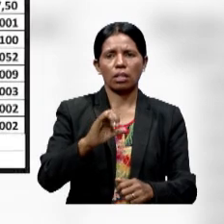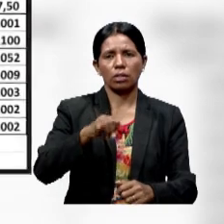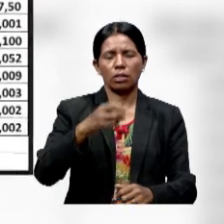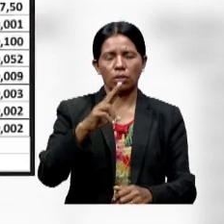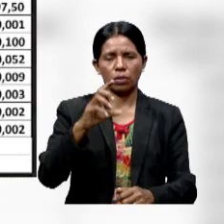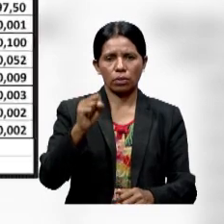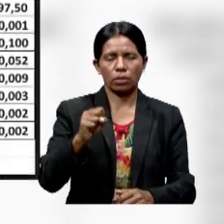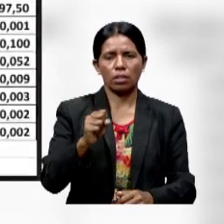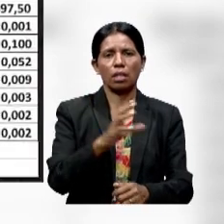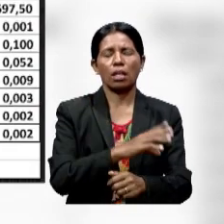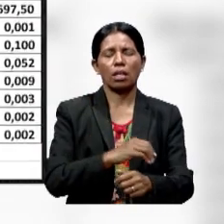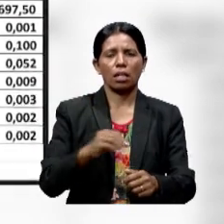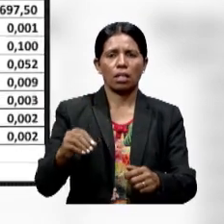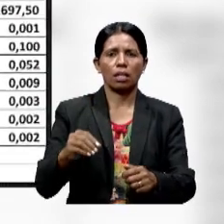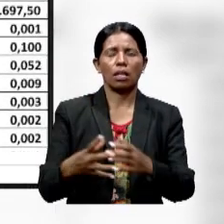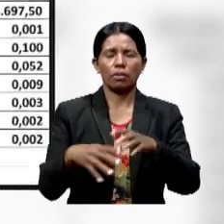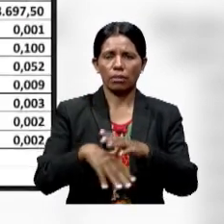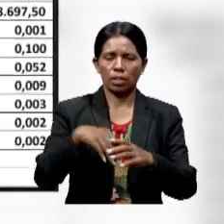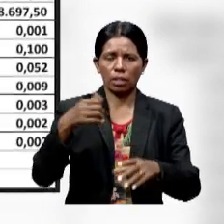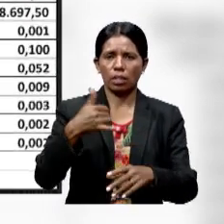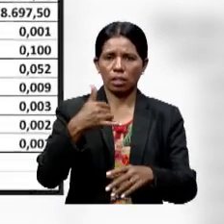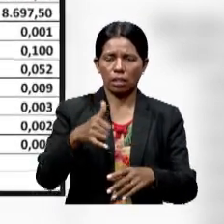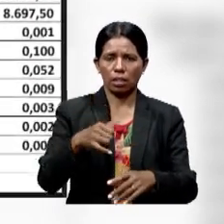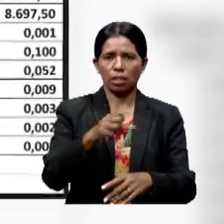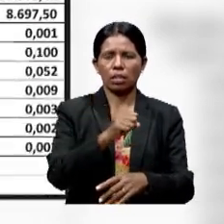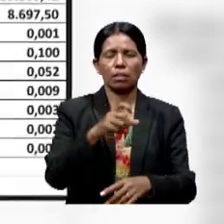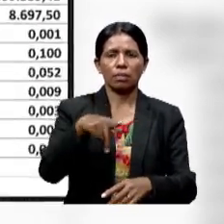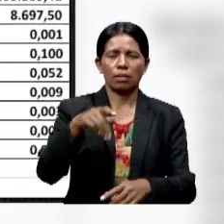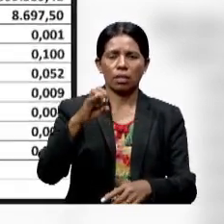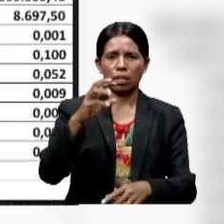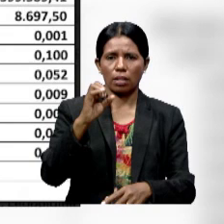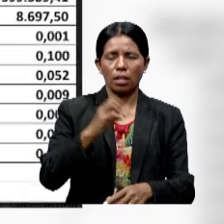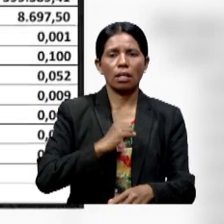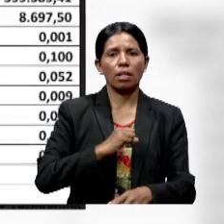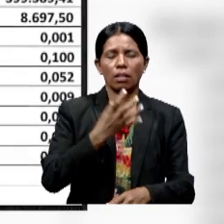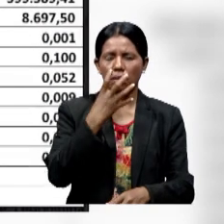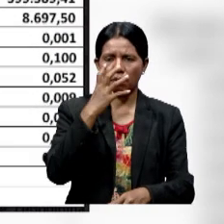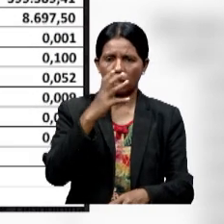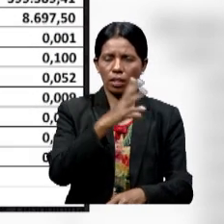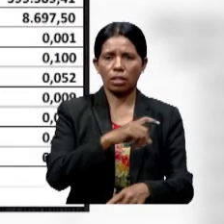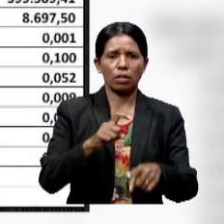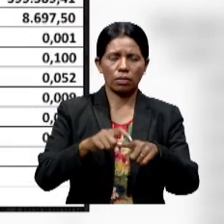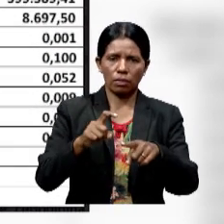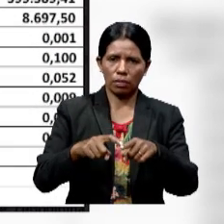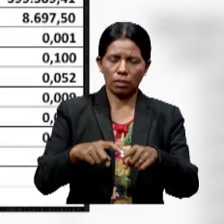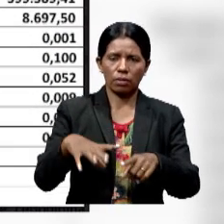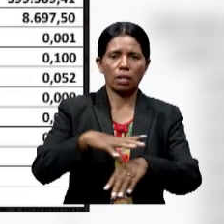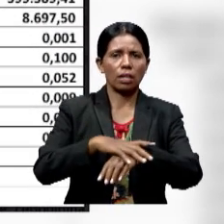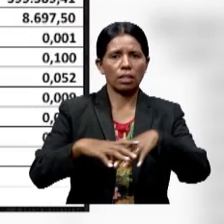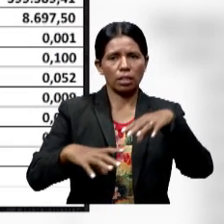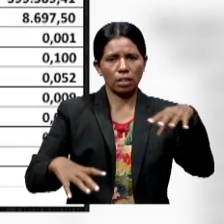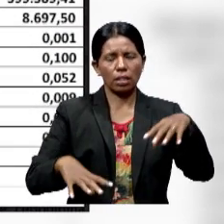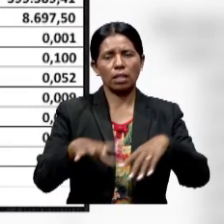ai farina kinur sukar pimenta kakao ai manas foremian ai dila tahan